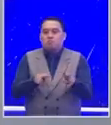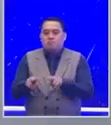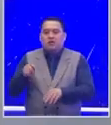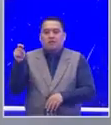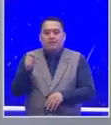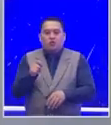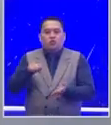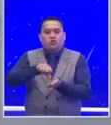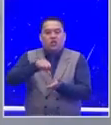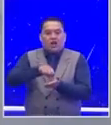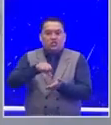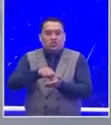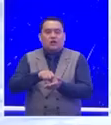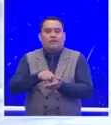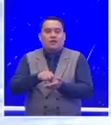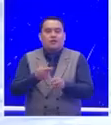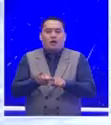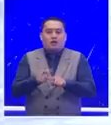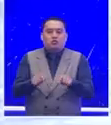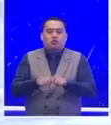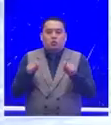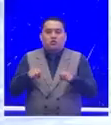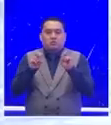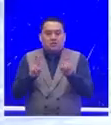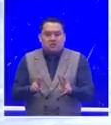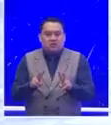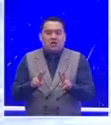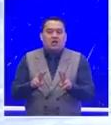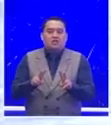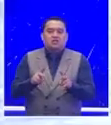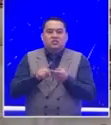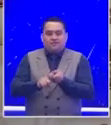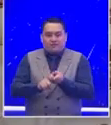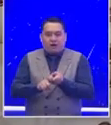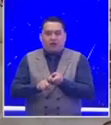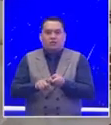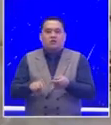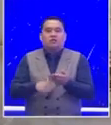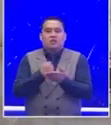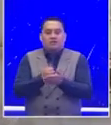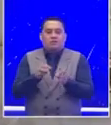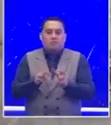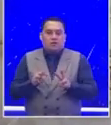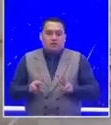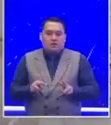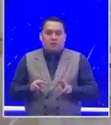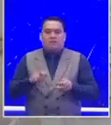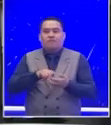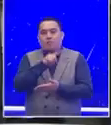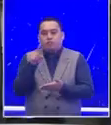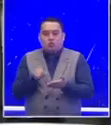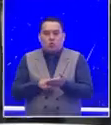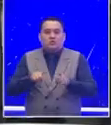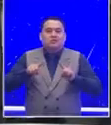посещаемости студентов и учащихся. Для этого создана специальная платформа, рассказал главный педагог страны и о нашумевшем вопросе